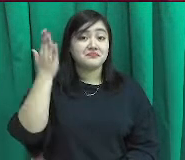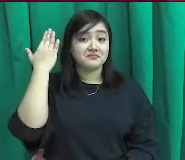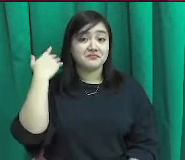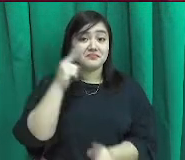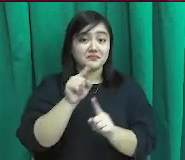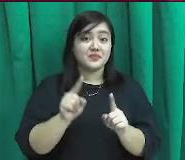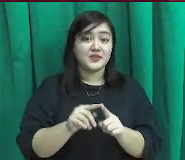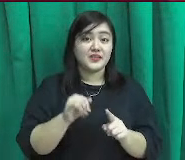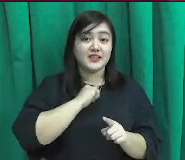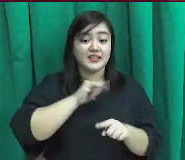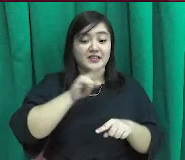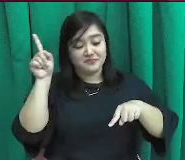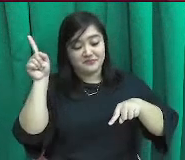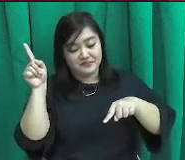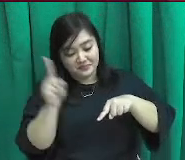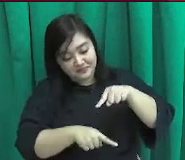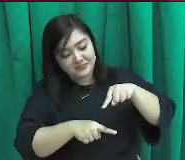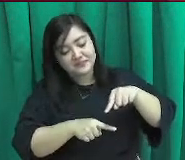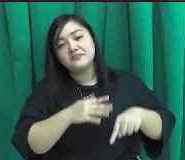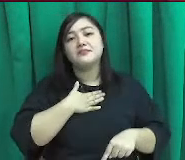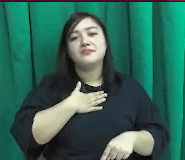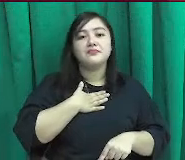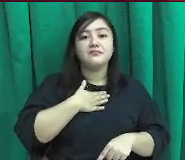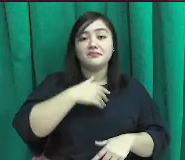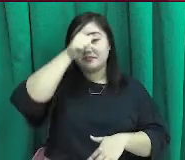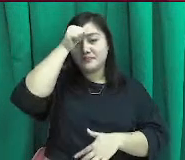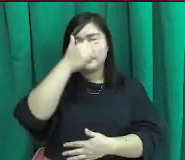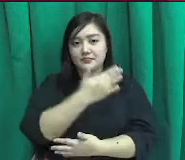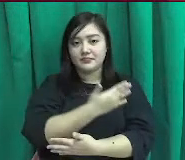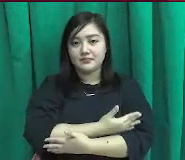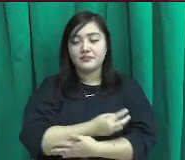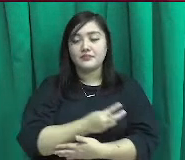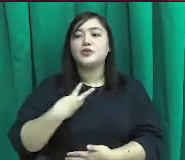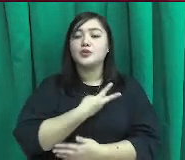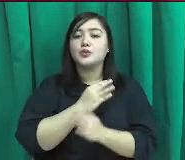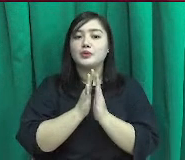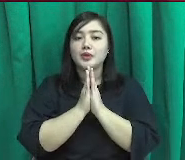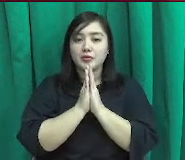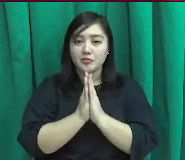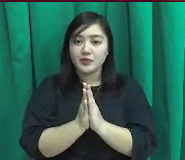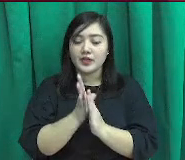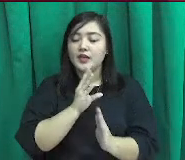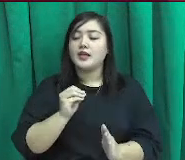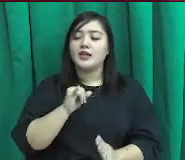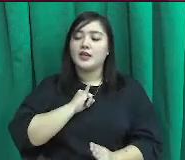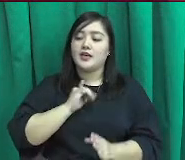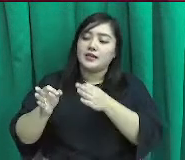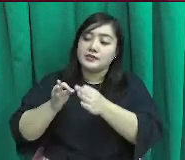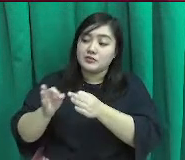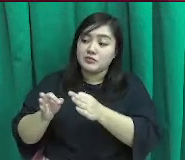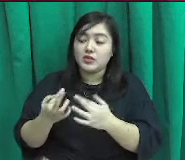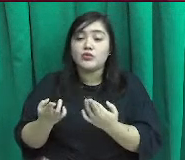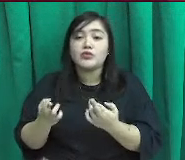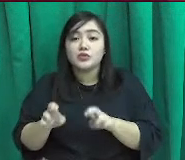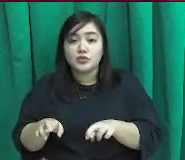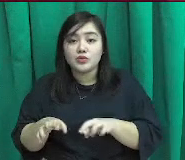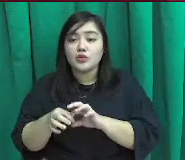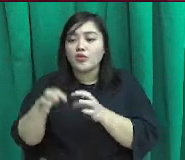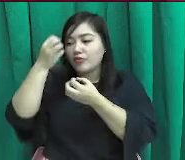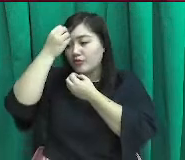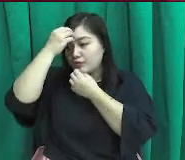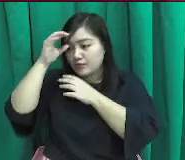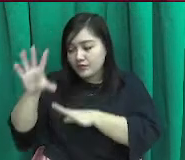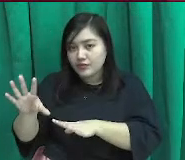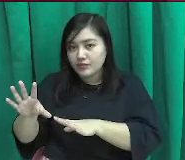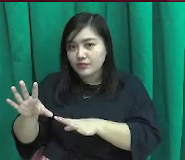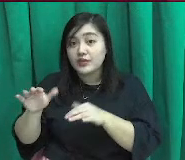Daniel, nanalangin kami, pinaliwanag ko sa kanyang kasalanan niya at ang naging resulta ng kanyang kasalanan. Amen. Nang hindi niya pagsunod, naintindihan niya